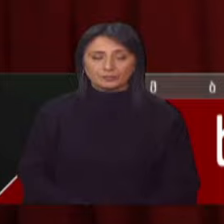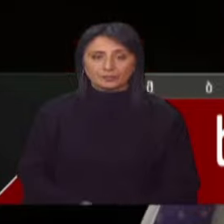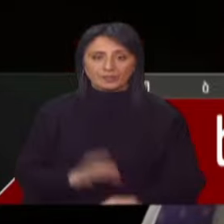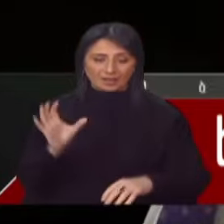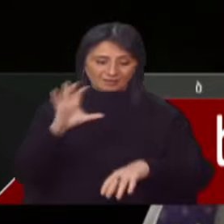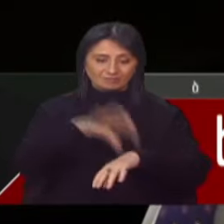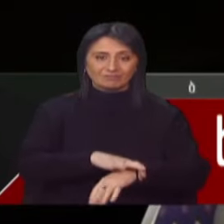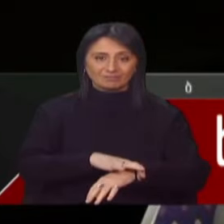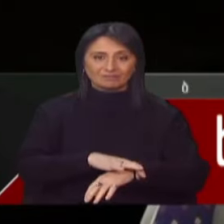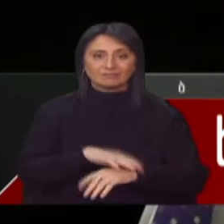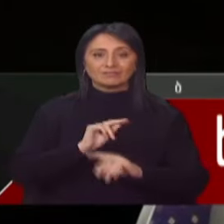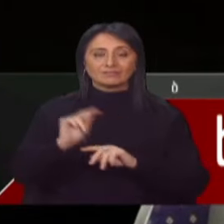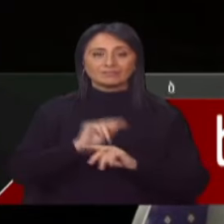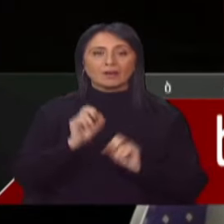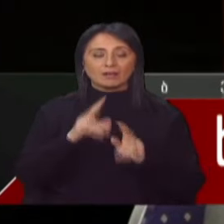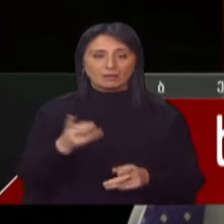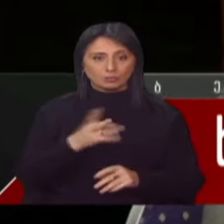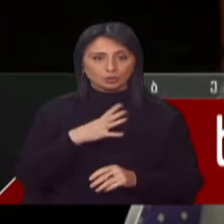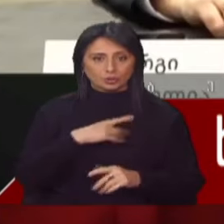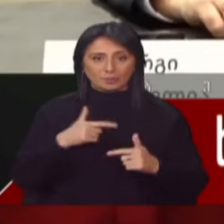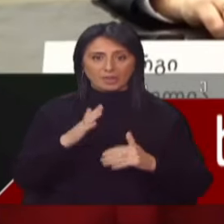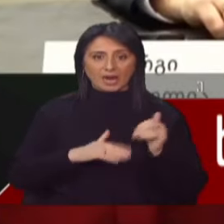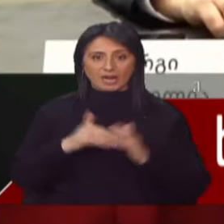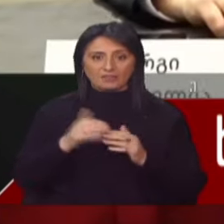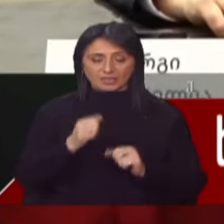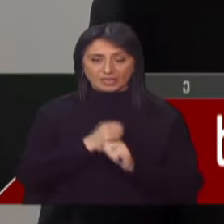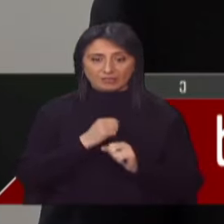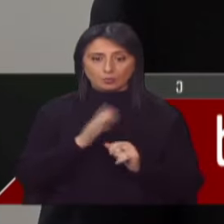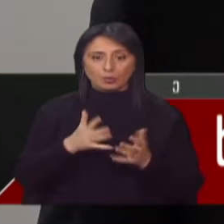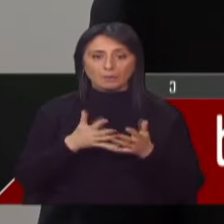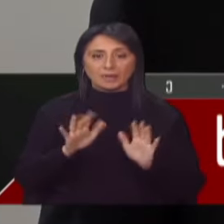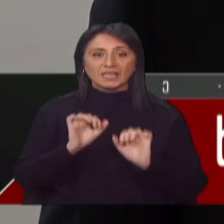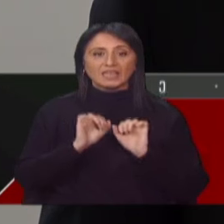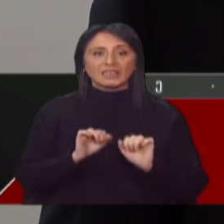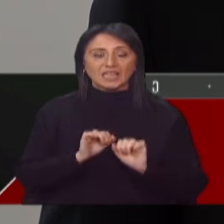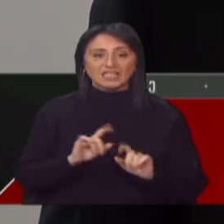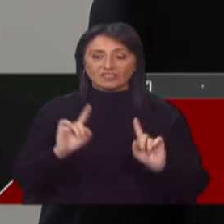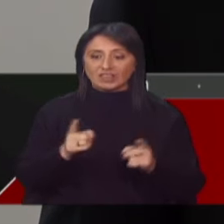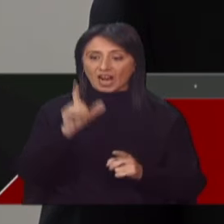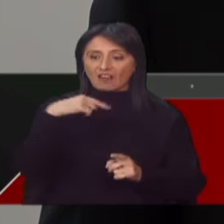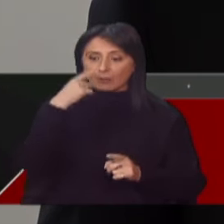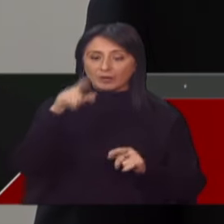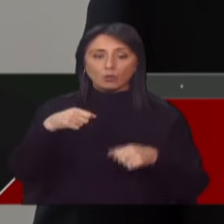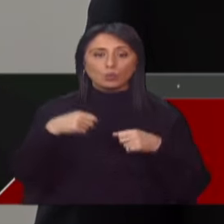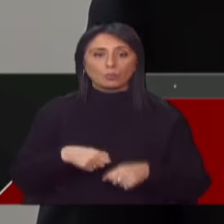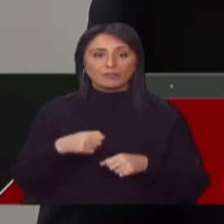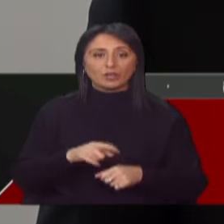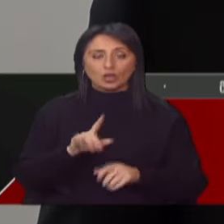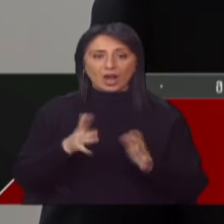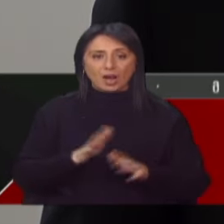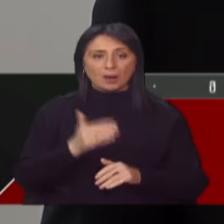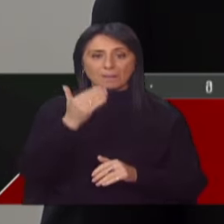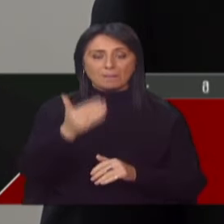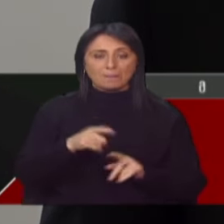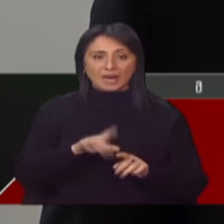Borkilebis gamoqenebis instruktsia shevimushavet, romlis praktikashi danirgvats uprometa datsuls gaxtis dakavebuli pirebis uplebebs, rom ar moxtes